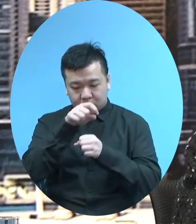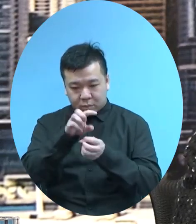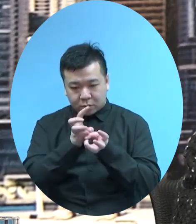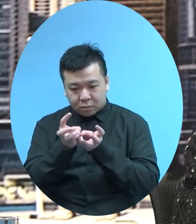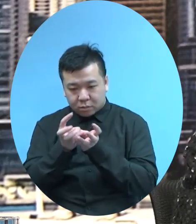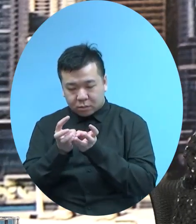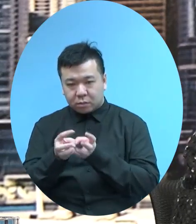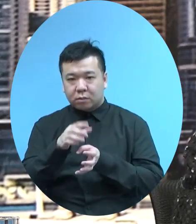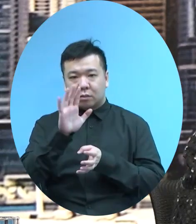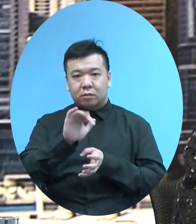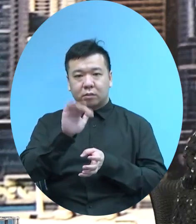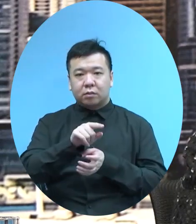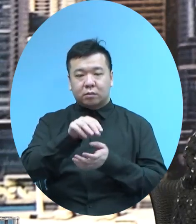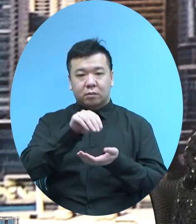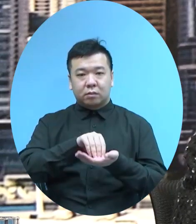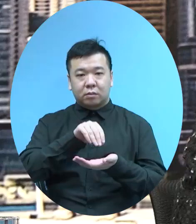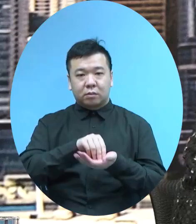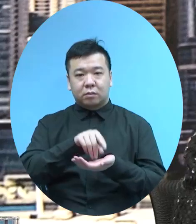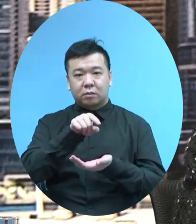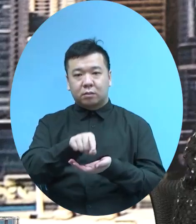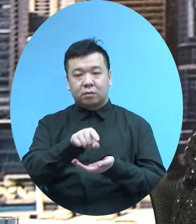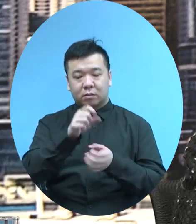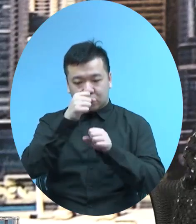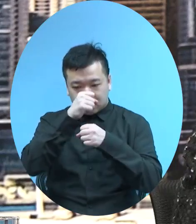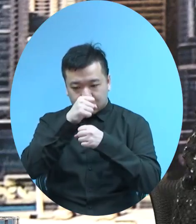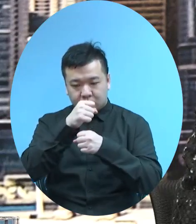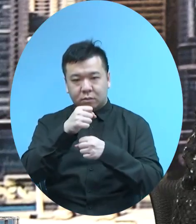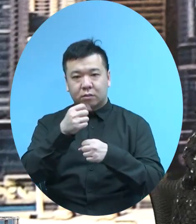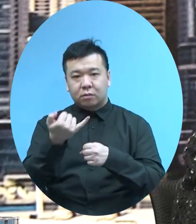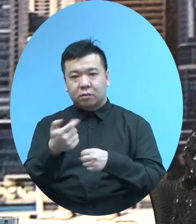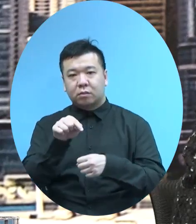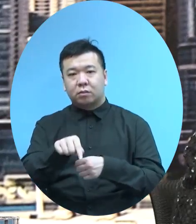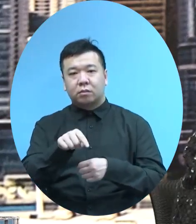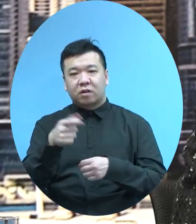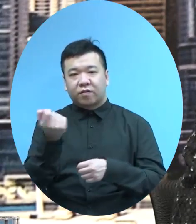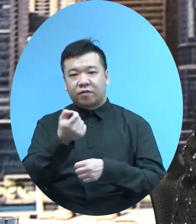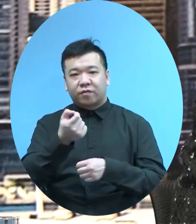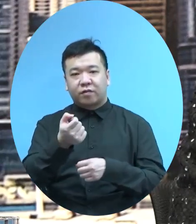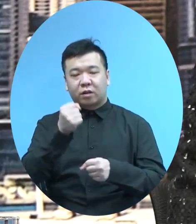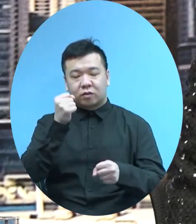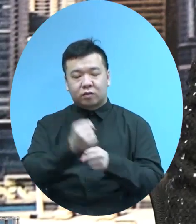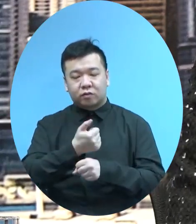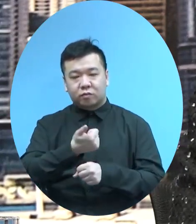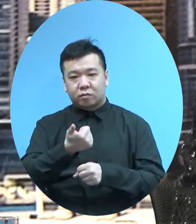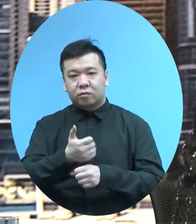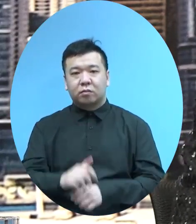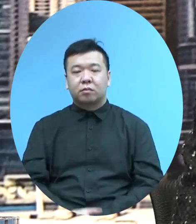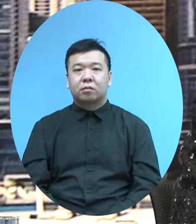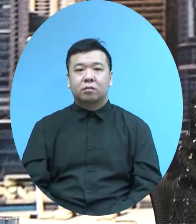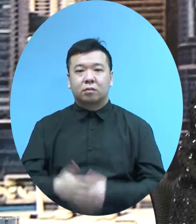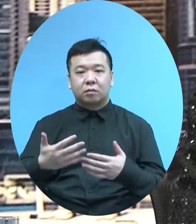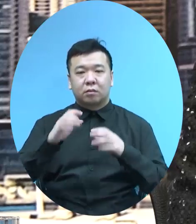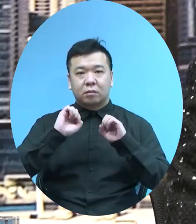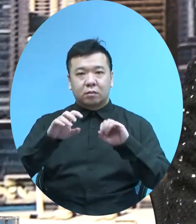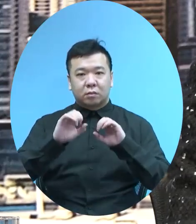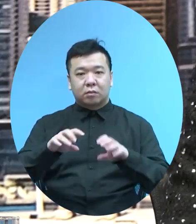希望咧都盡快可以落實即係呢個檢測，咁就盡快實施啦咁樣。咁我嗰個公布咧